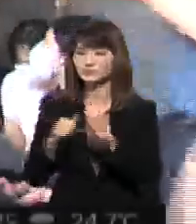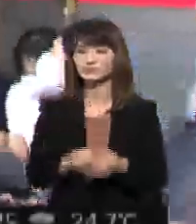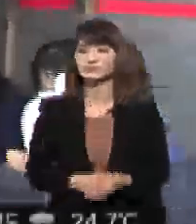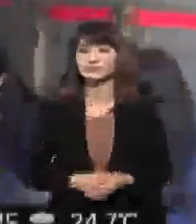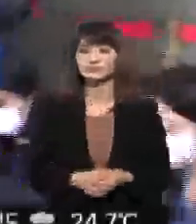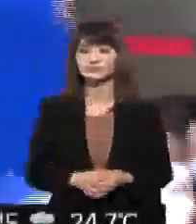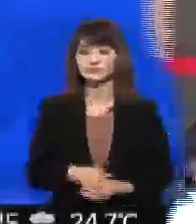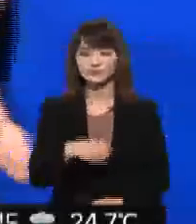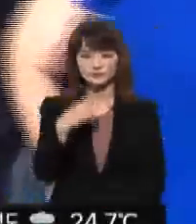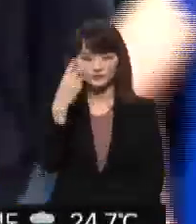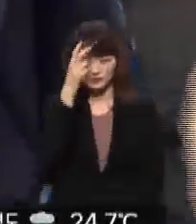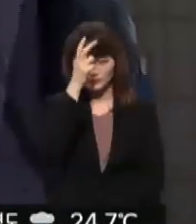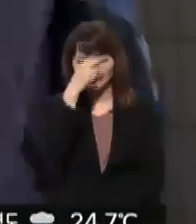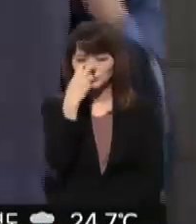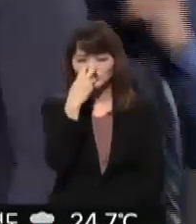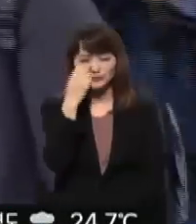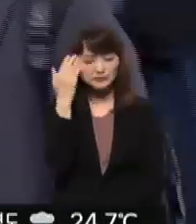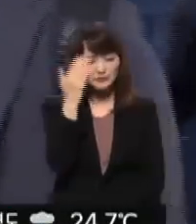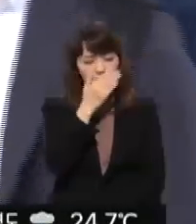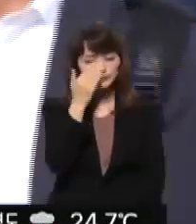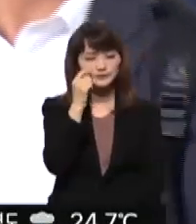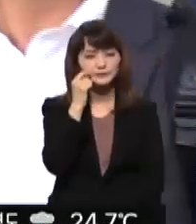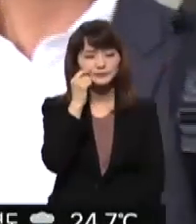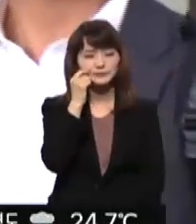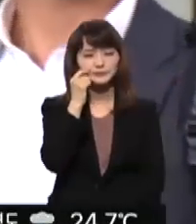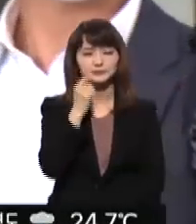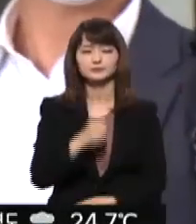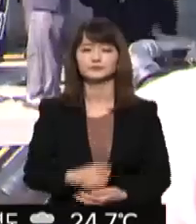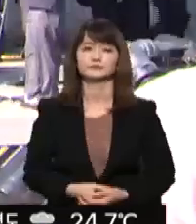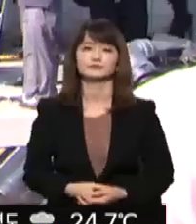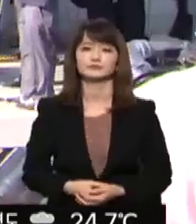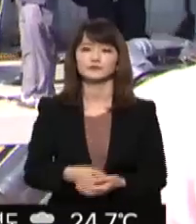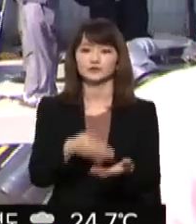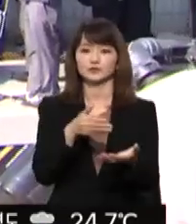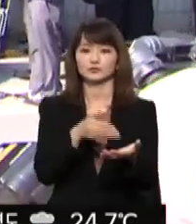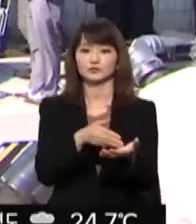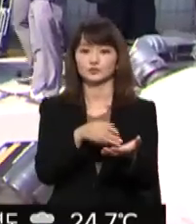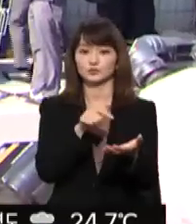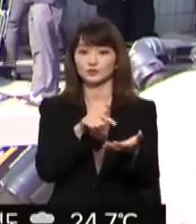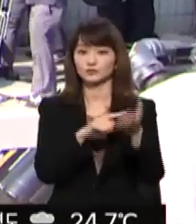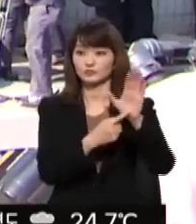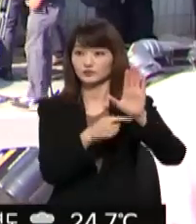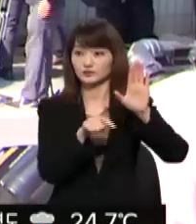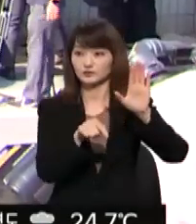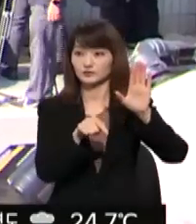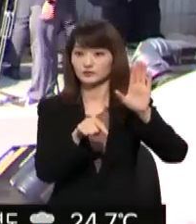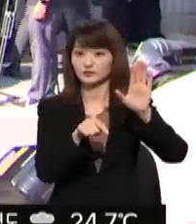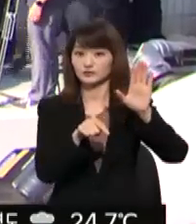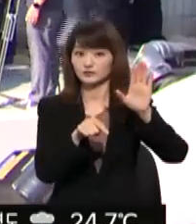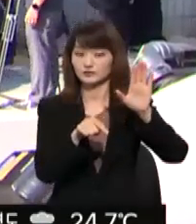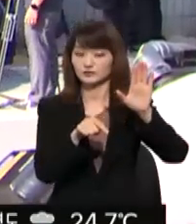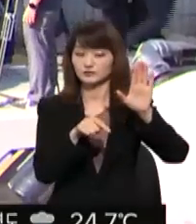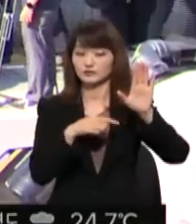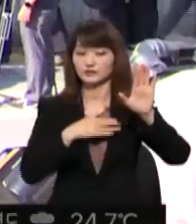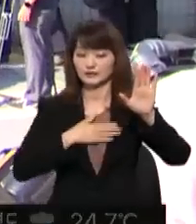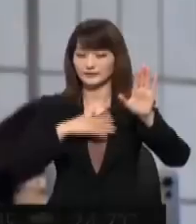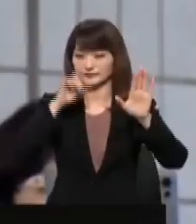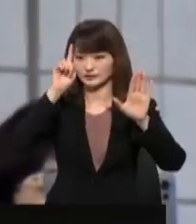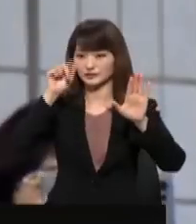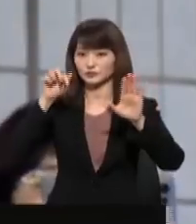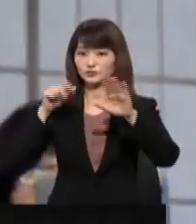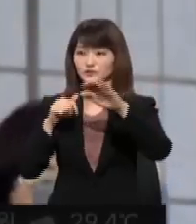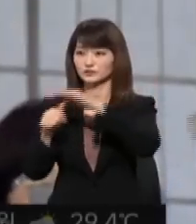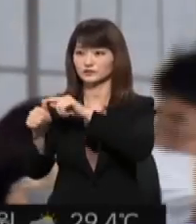수사로만 진행되지 않는 것 같다 이런 관측이 있는데 마침 또 이런 보도가 나왔어요 이런 걸 놓칠 이준석 대표가 아니잖아요